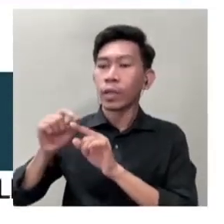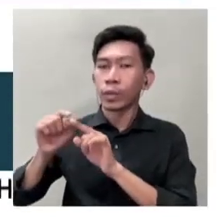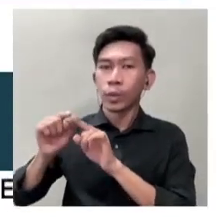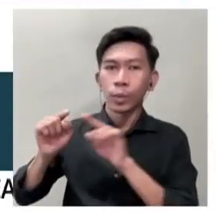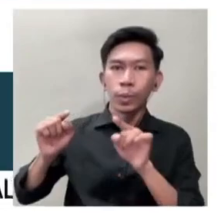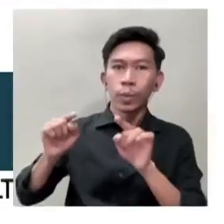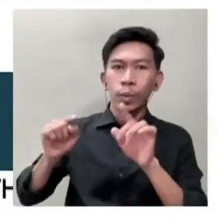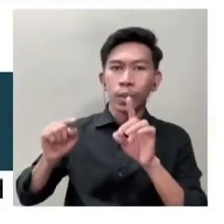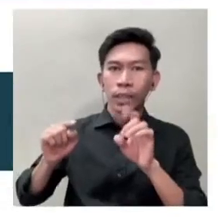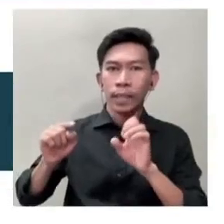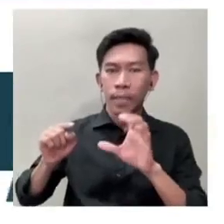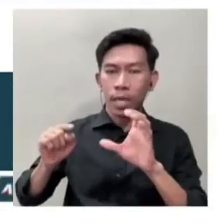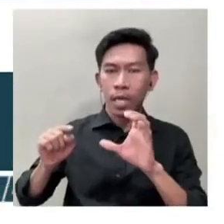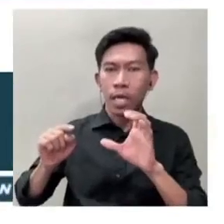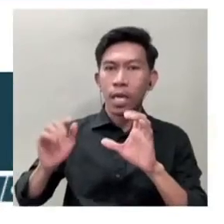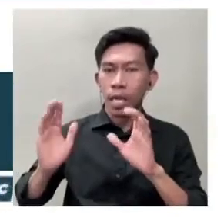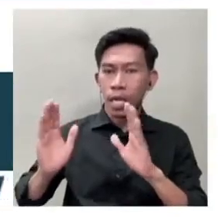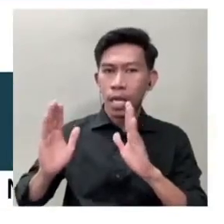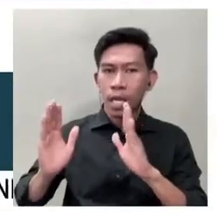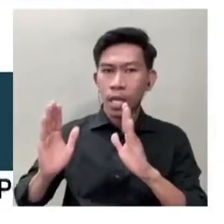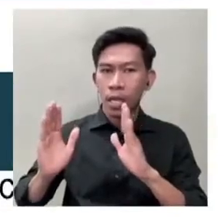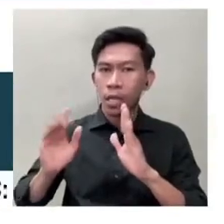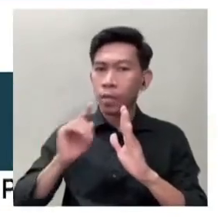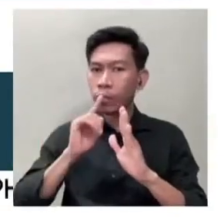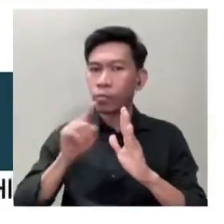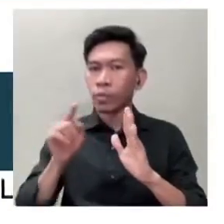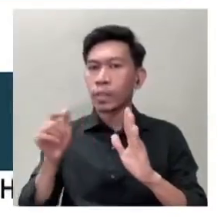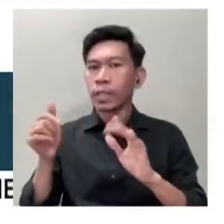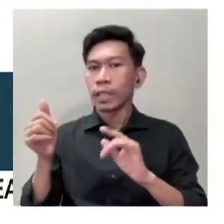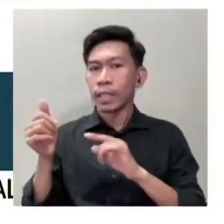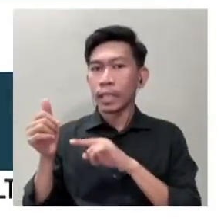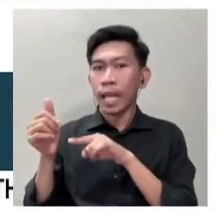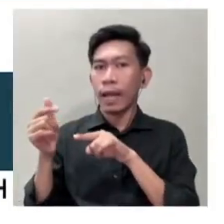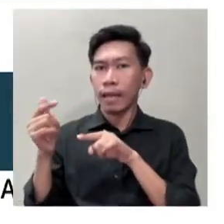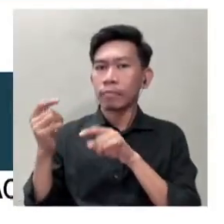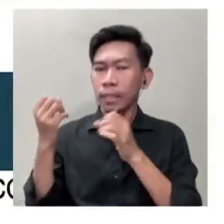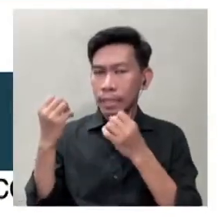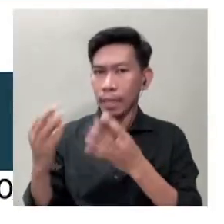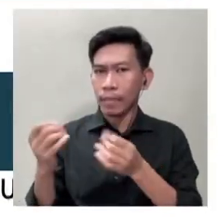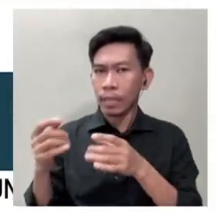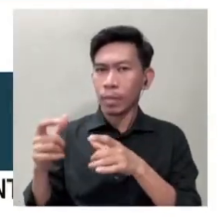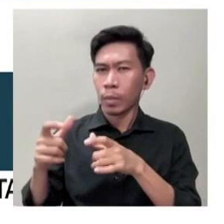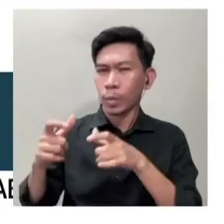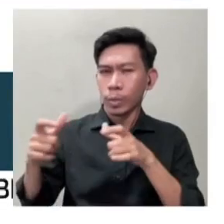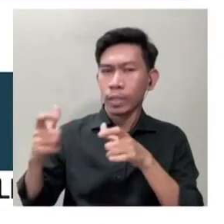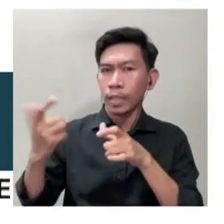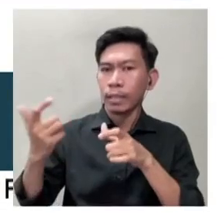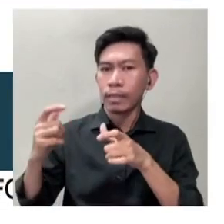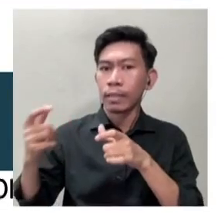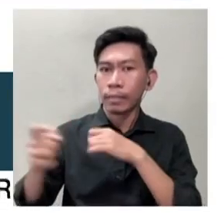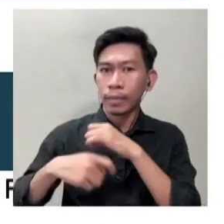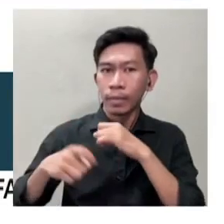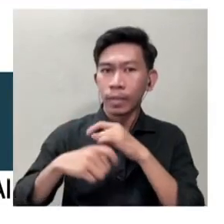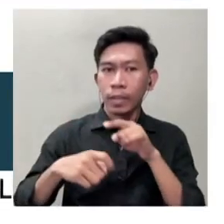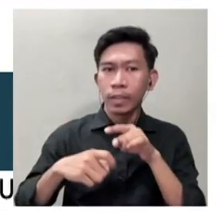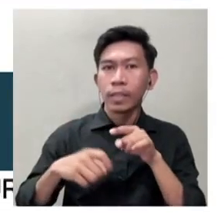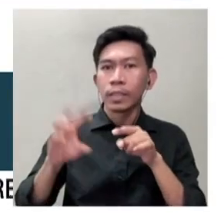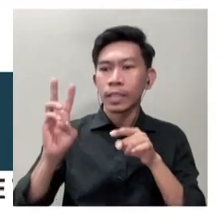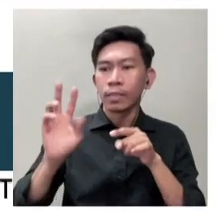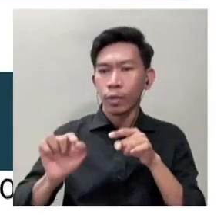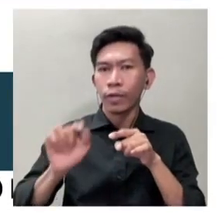is around 10.5 billion metric tons of palay. This is equivalent to 6.5 billion metric tons